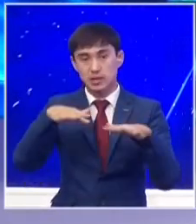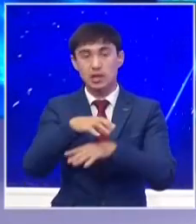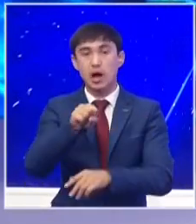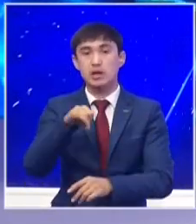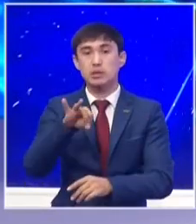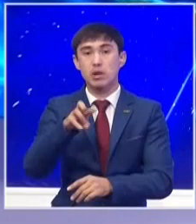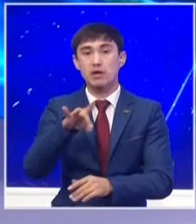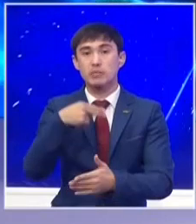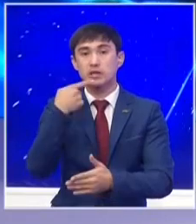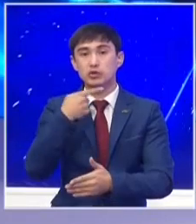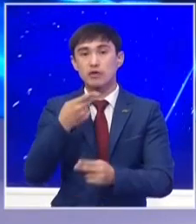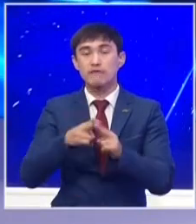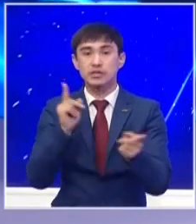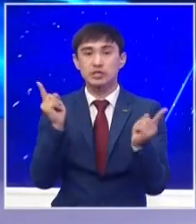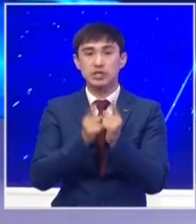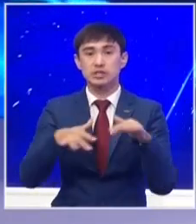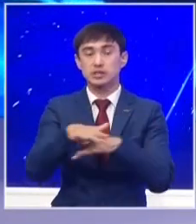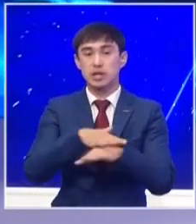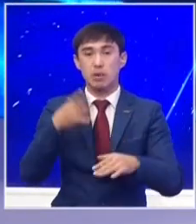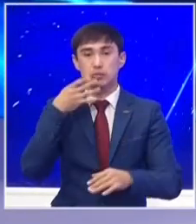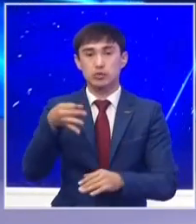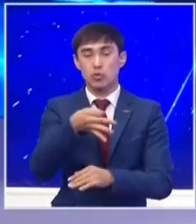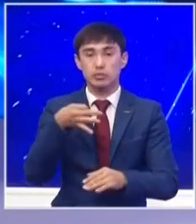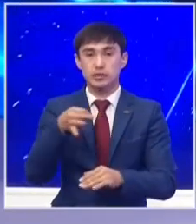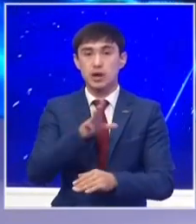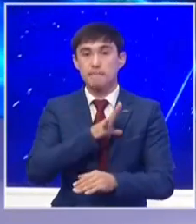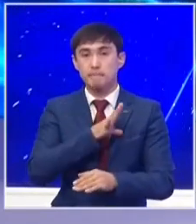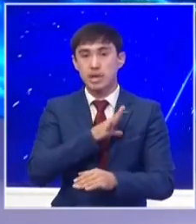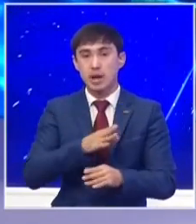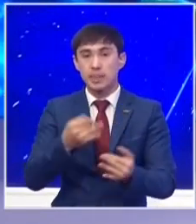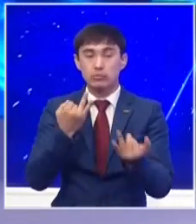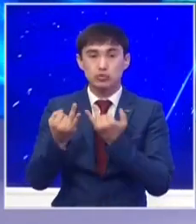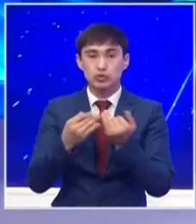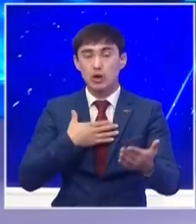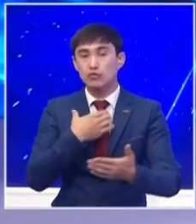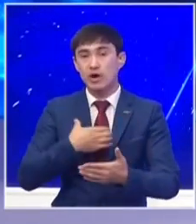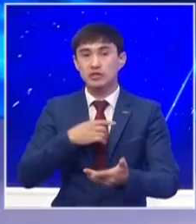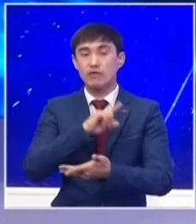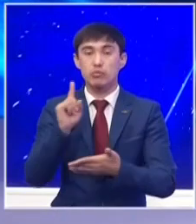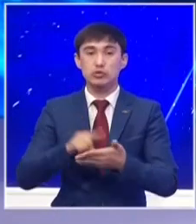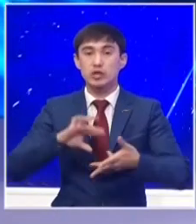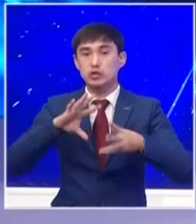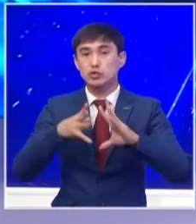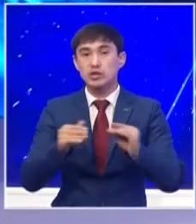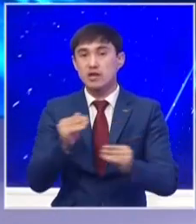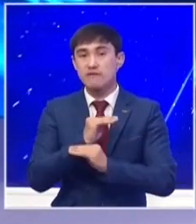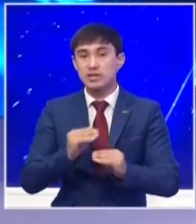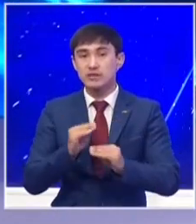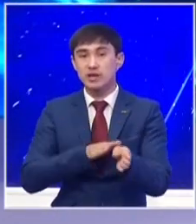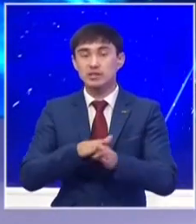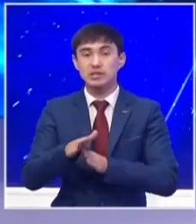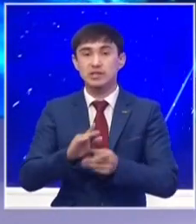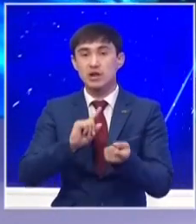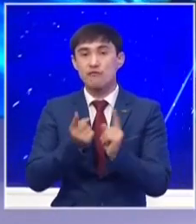Аида Балаева подчеркнула в ходе встречи с населением Алматинской области, где были обсуждены актуальные вопросы и результаты